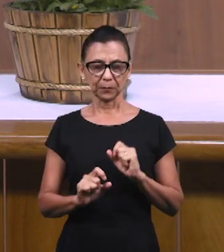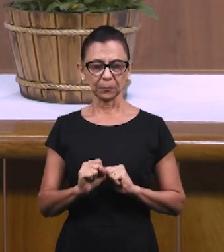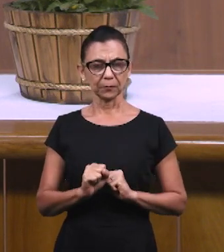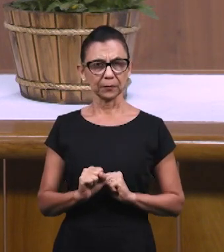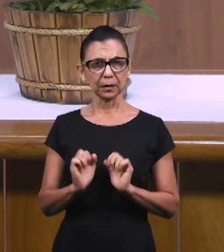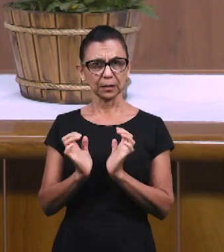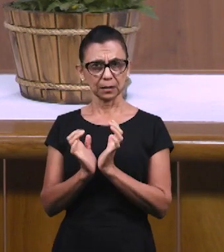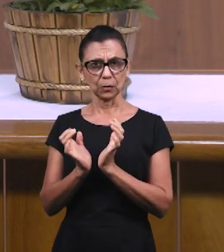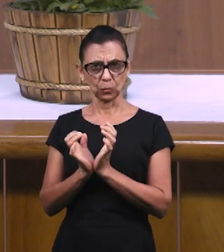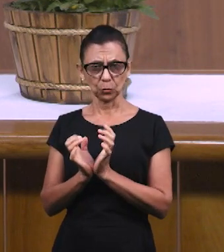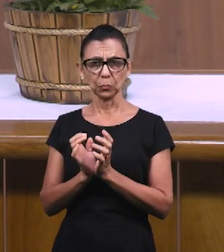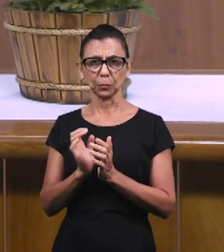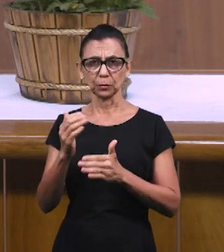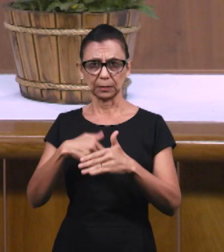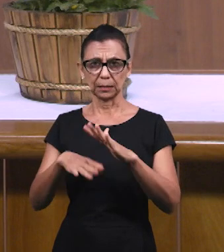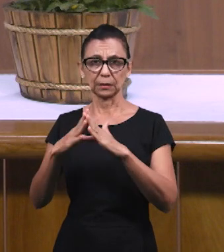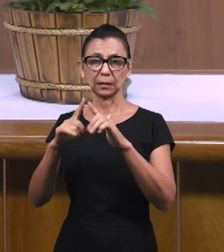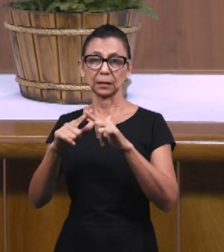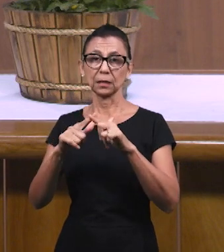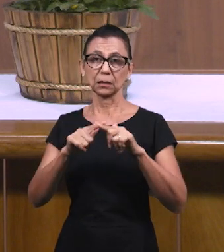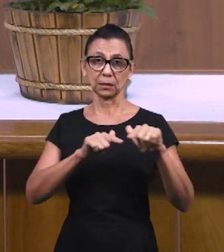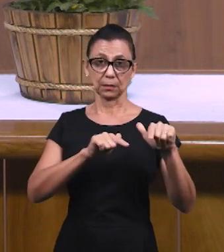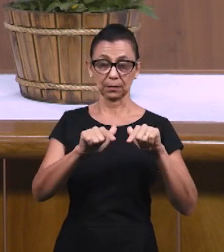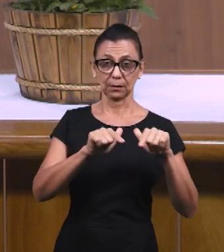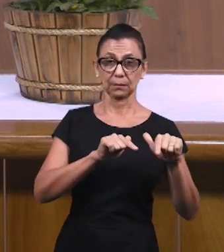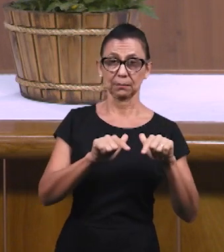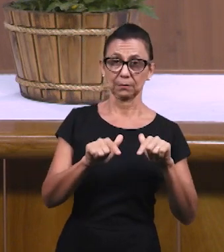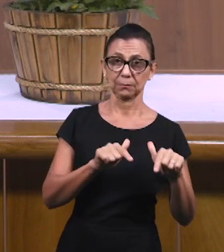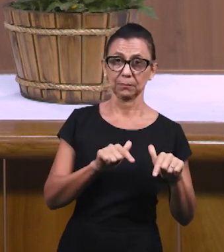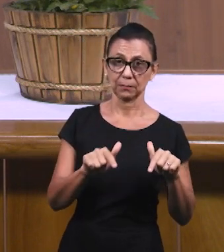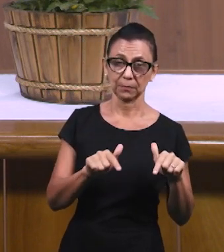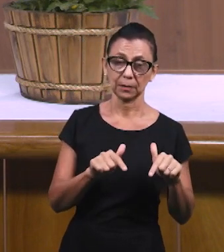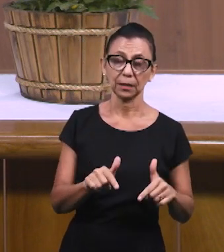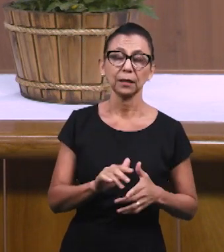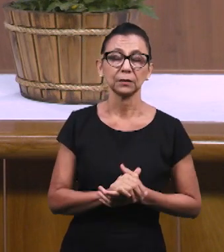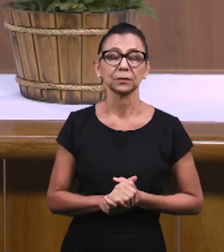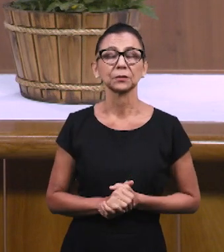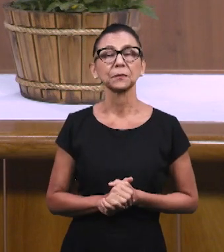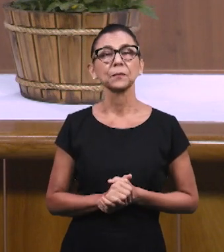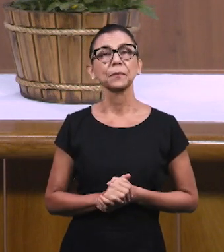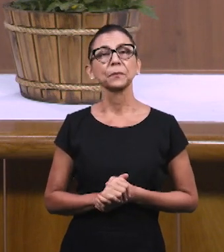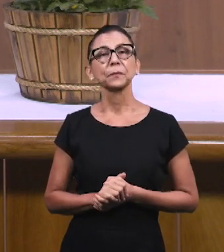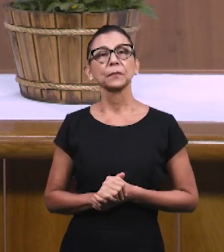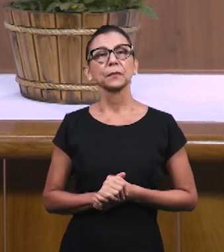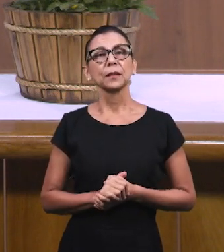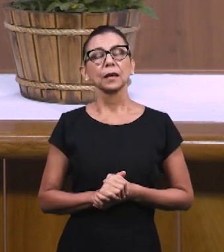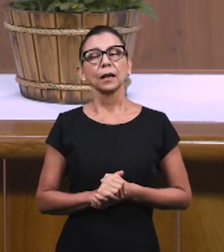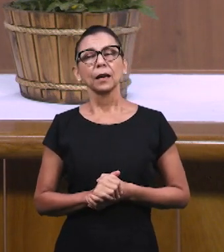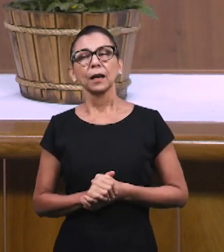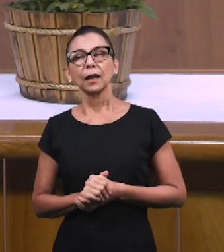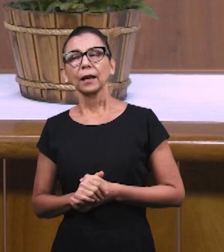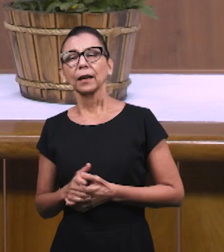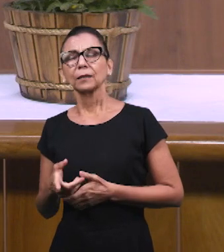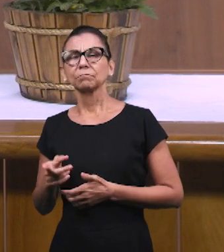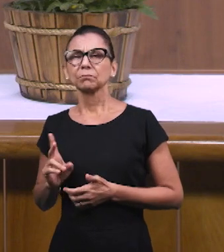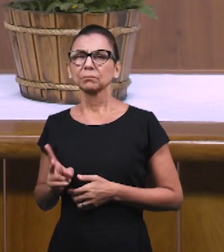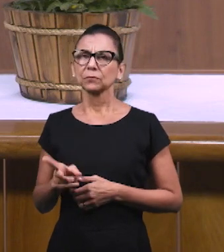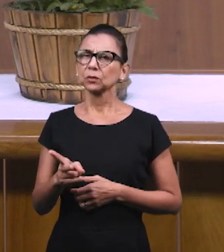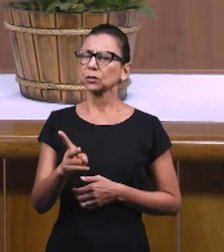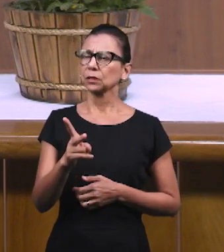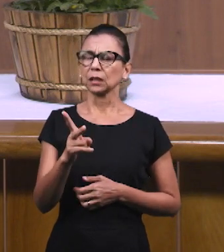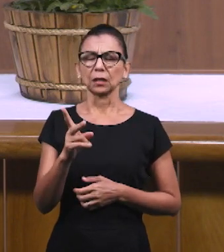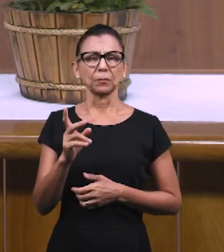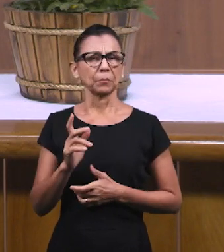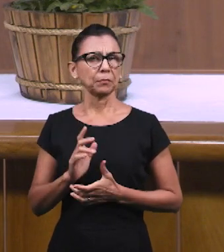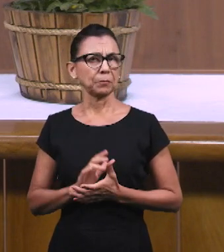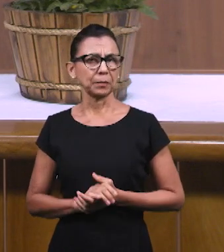Je vais vous expliquer une chose. Le travail des enfants dans nos églises, ce groupe d'enfants jusqu'aux adolescents, c'est un